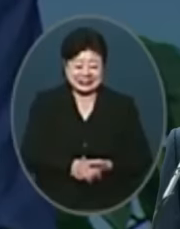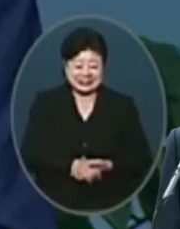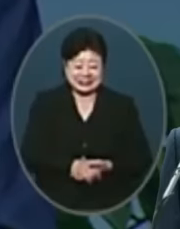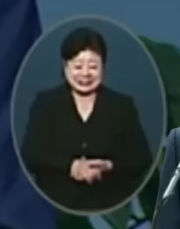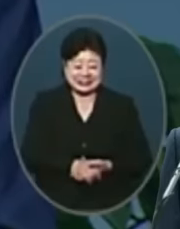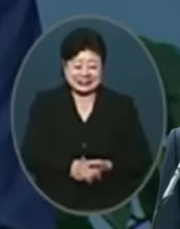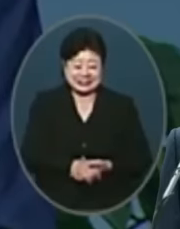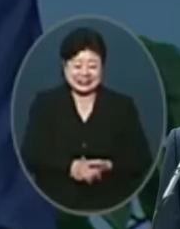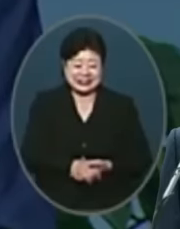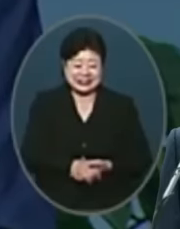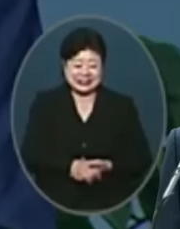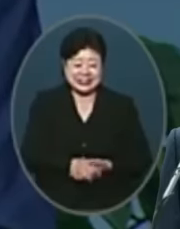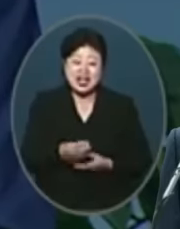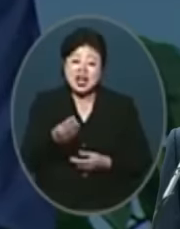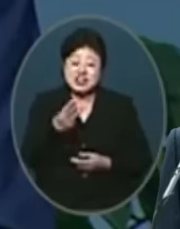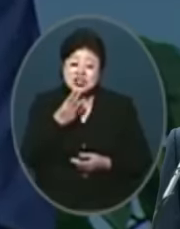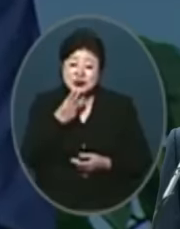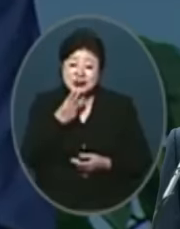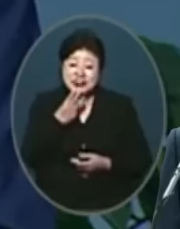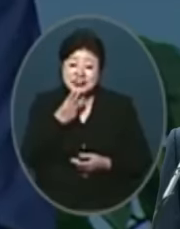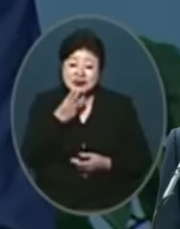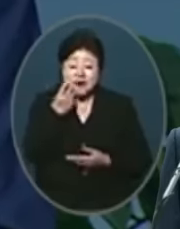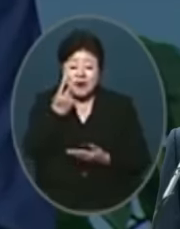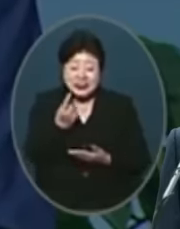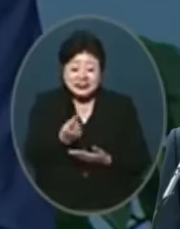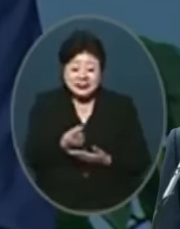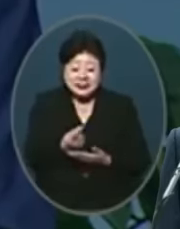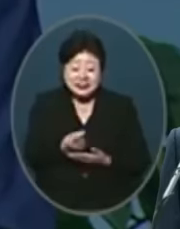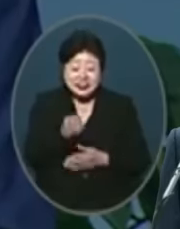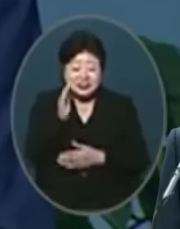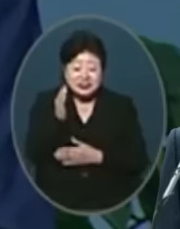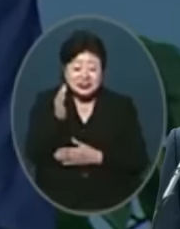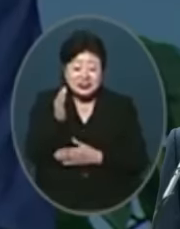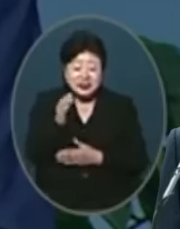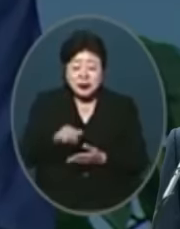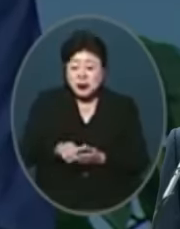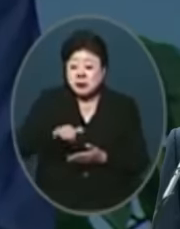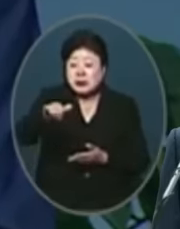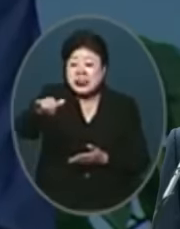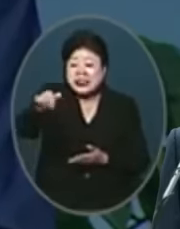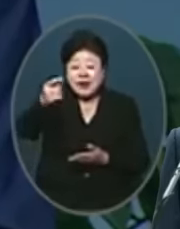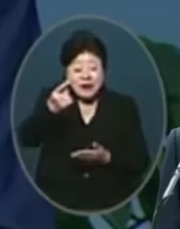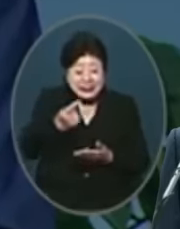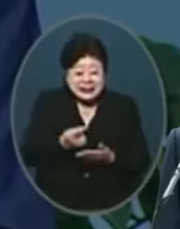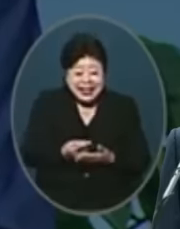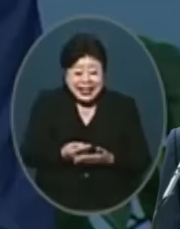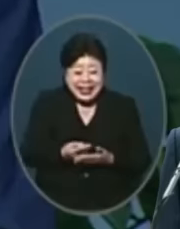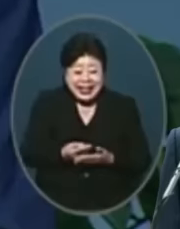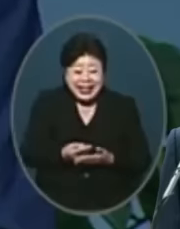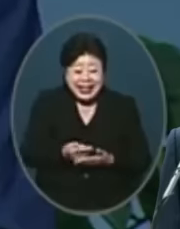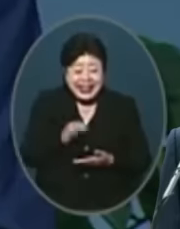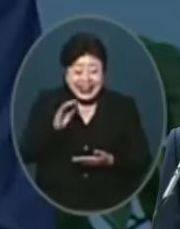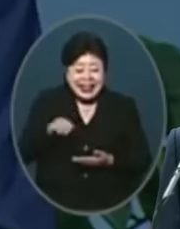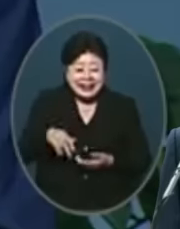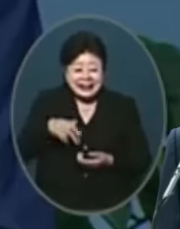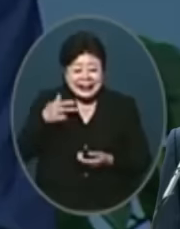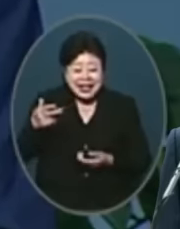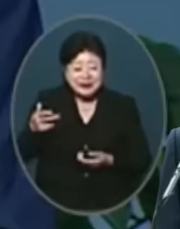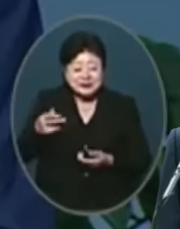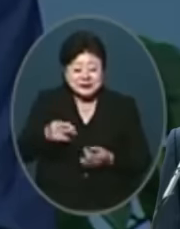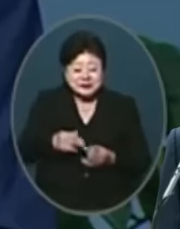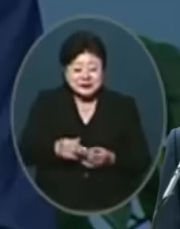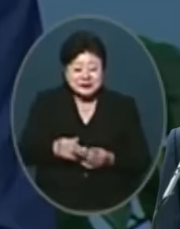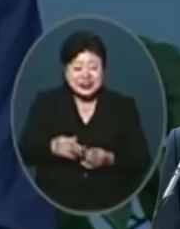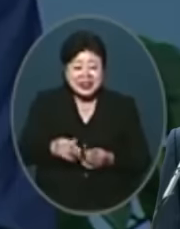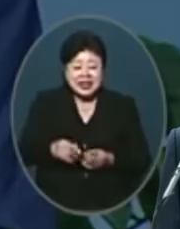그래서 나는 서울에서 여기까지 설교하려고 비행기 타고 왔는데, 다음은